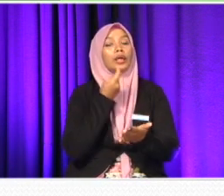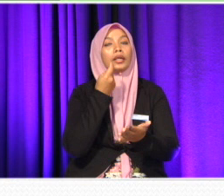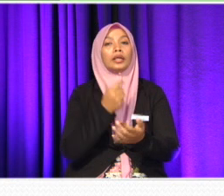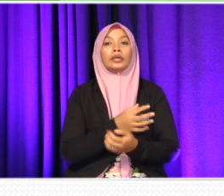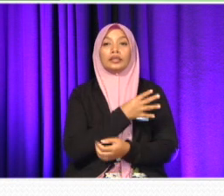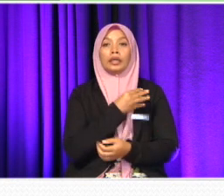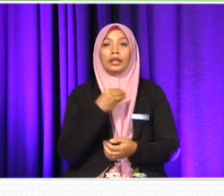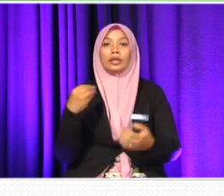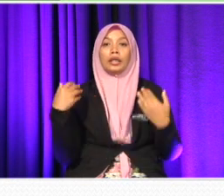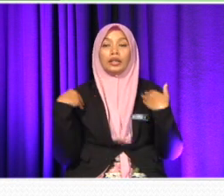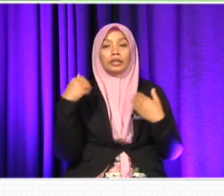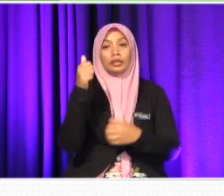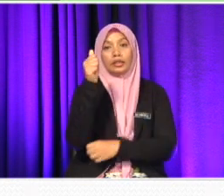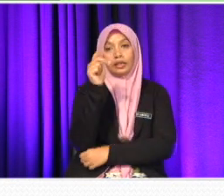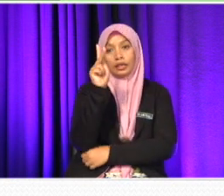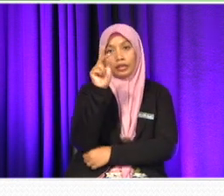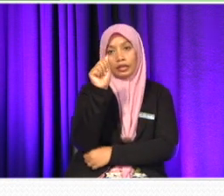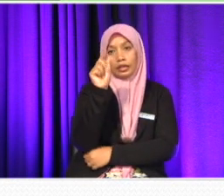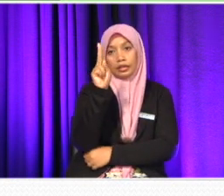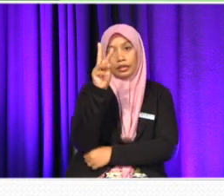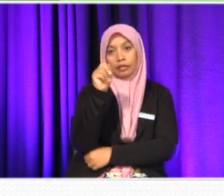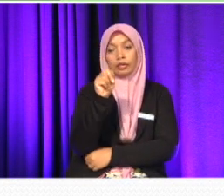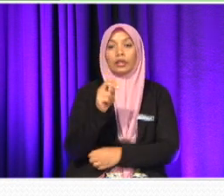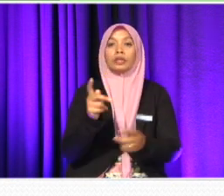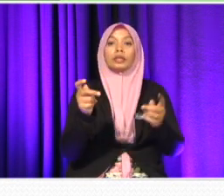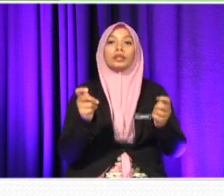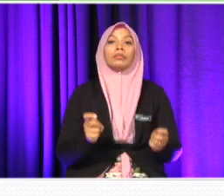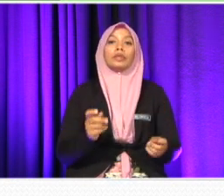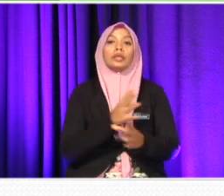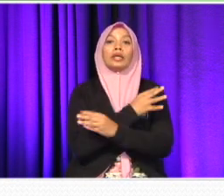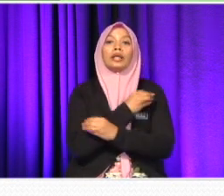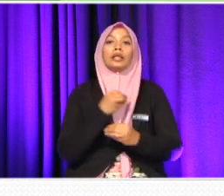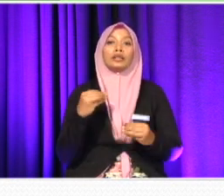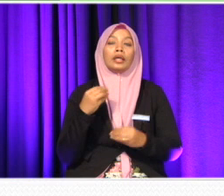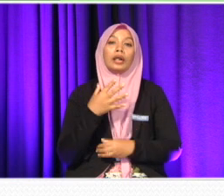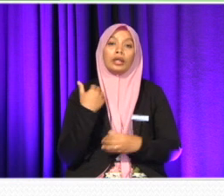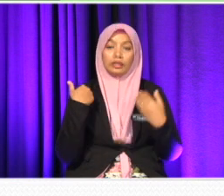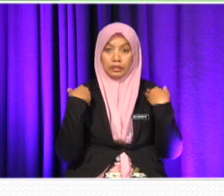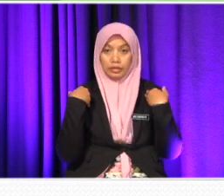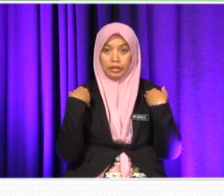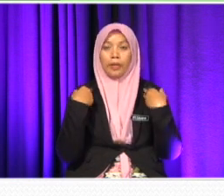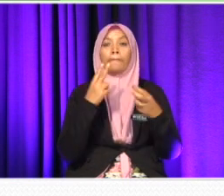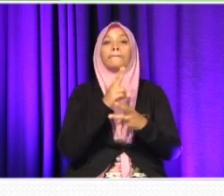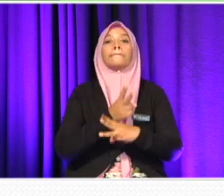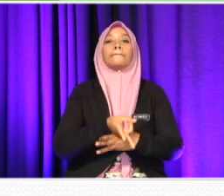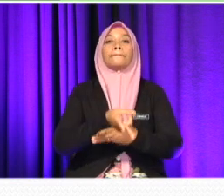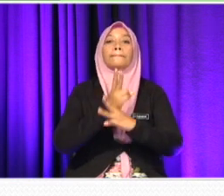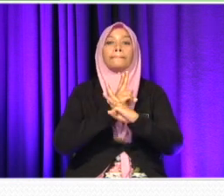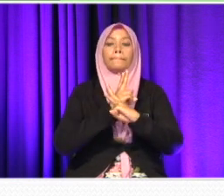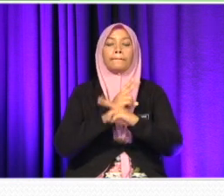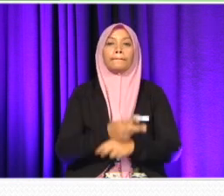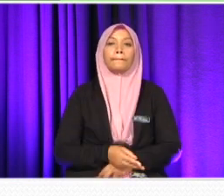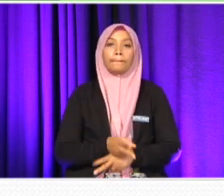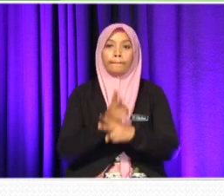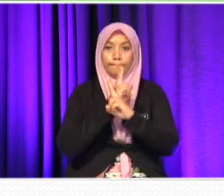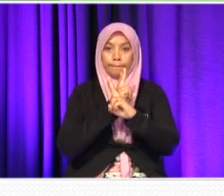ikon belum terima dan adanya pinjaman kebiasaannya ada tempo yang terdekat sama indikator paling